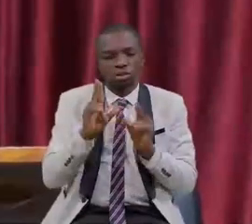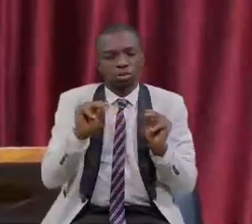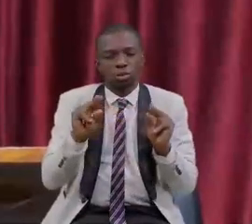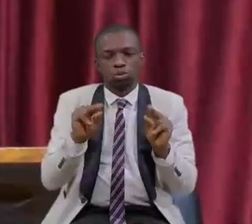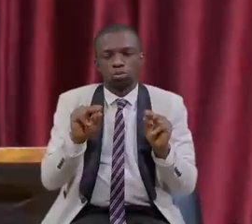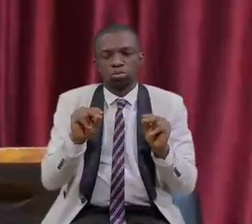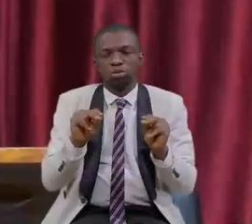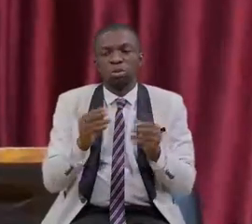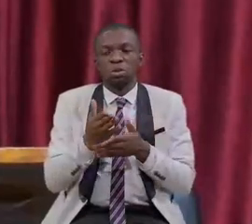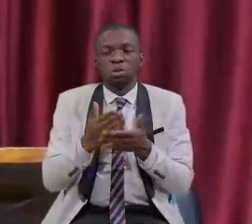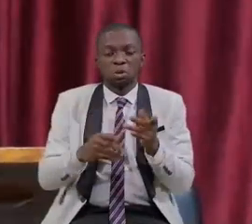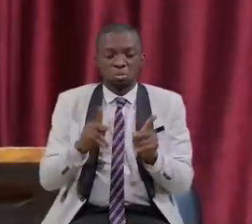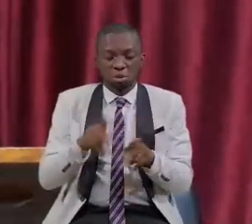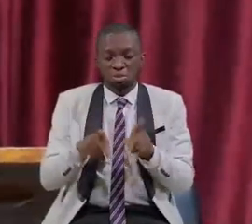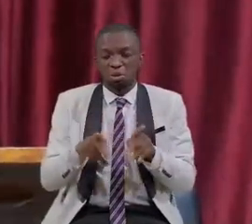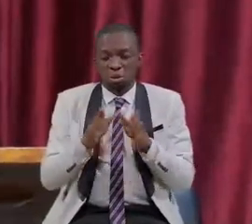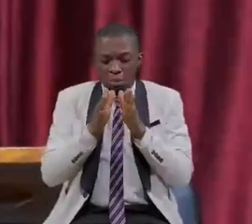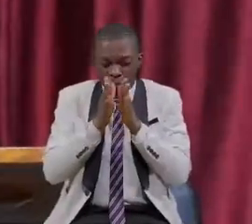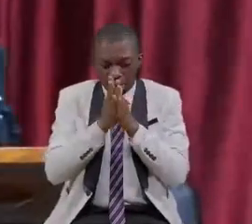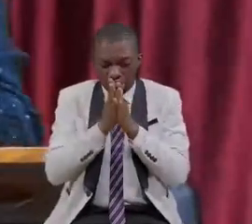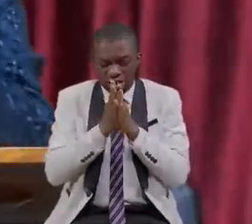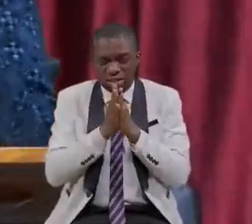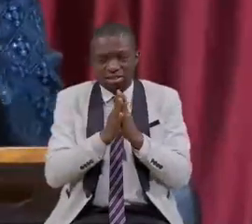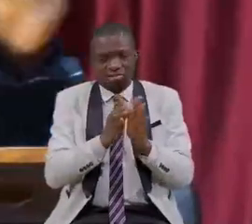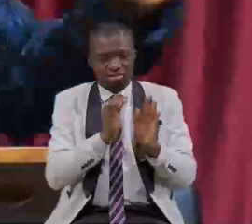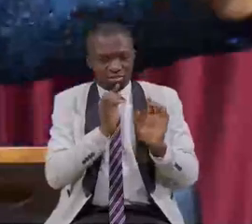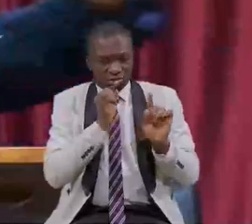Et il y a des gens qui adressent leur prière directement à Jésus.